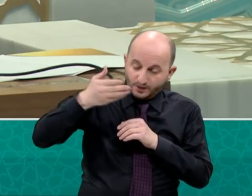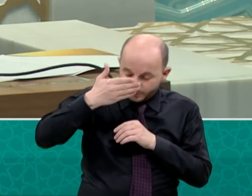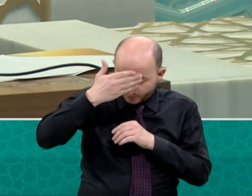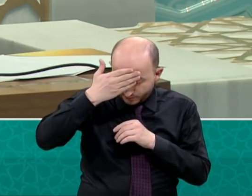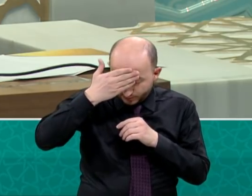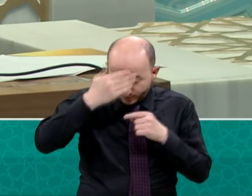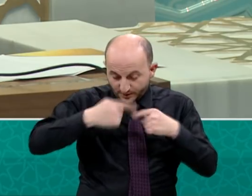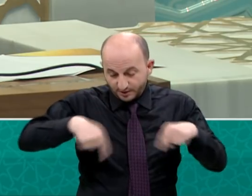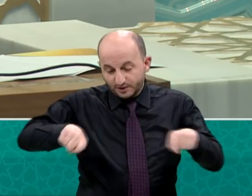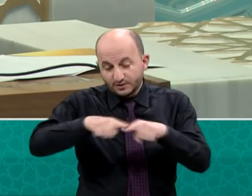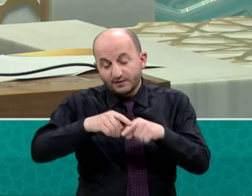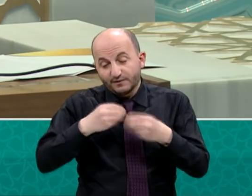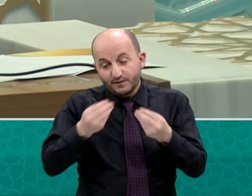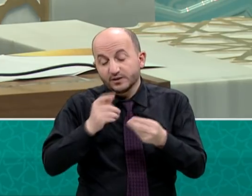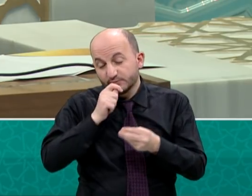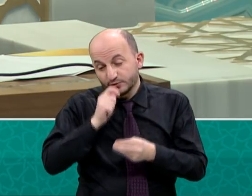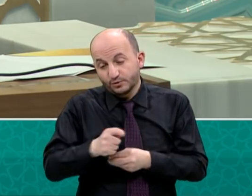alanında verdiğimiz misak.